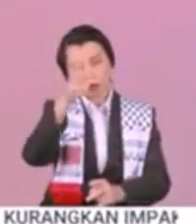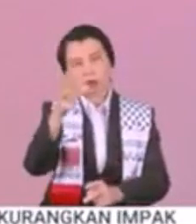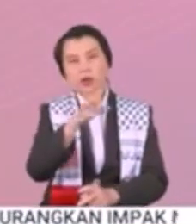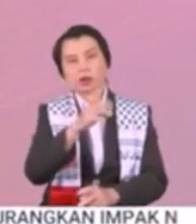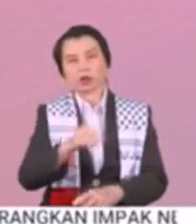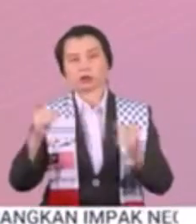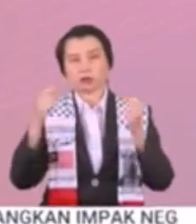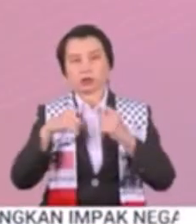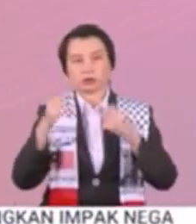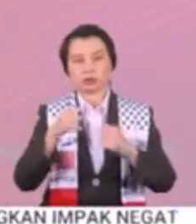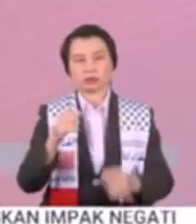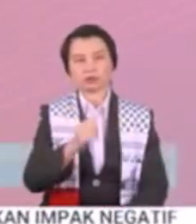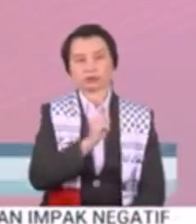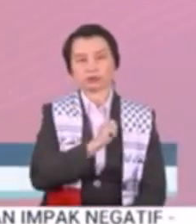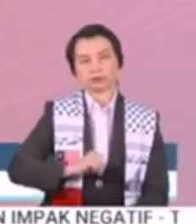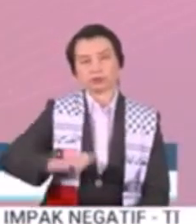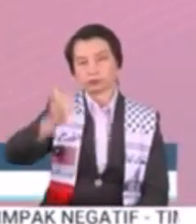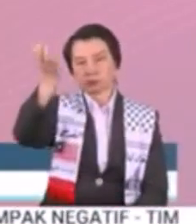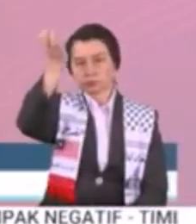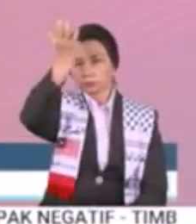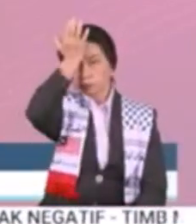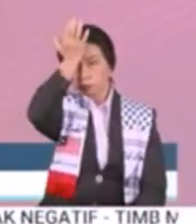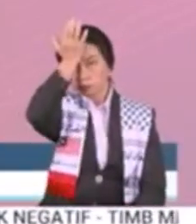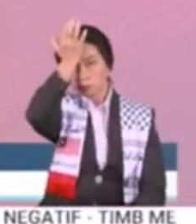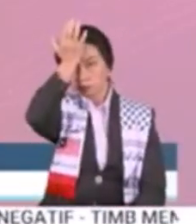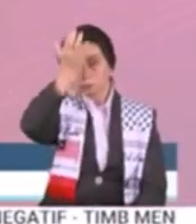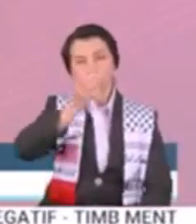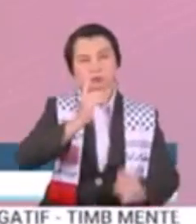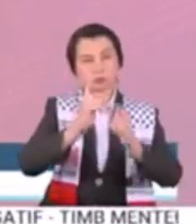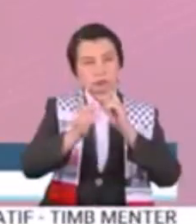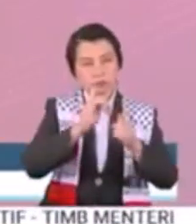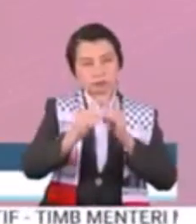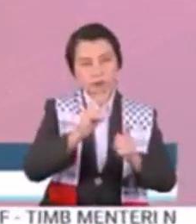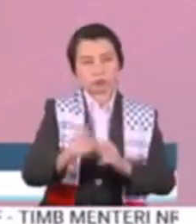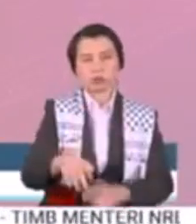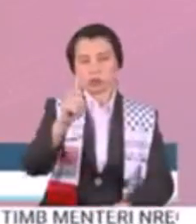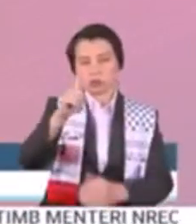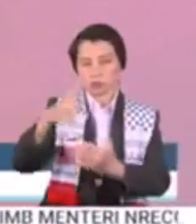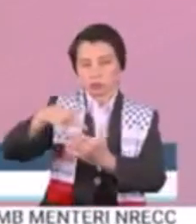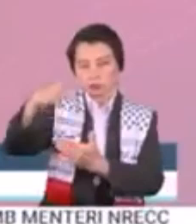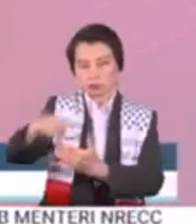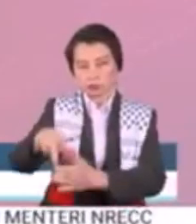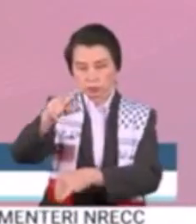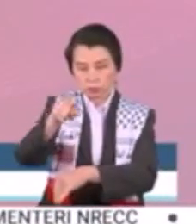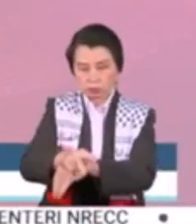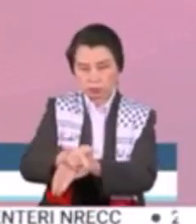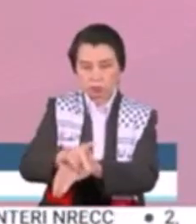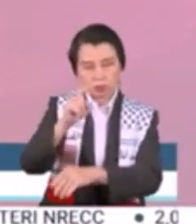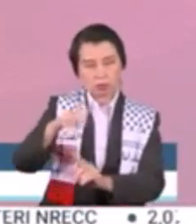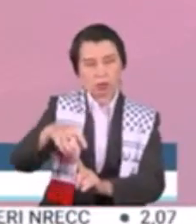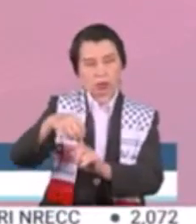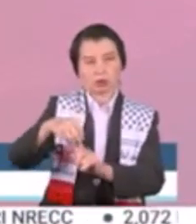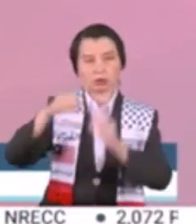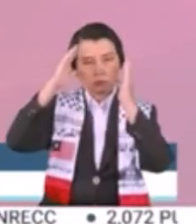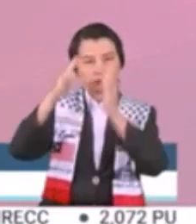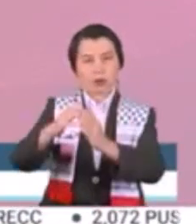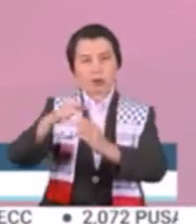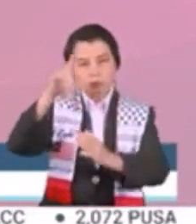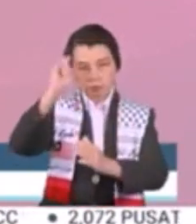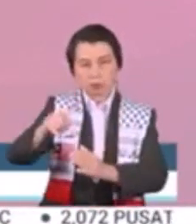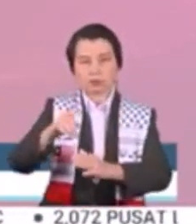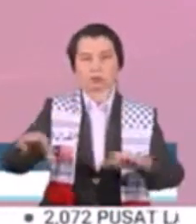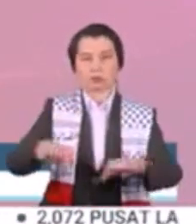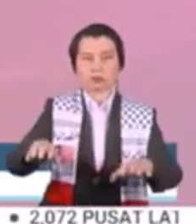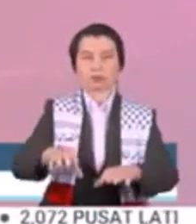di-Pertuan Agong Al-Sultan Abdullah Riayatuddin Al-Mustafa Billah Shah bertitah, satu program pemantauan wajib khususnya di Pahang perlu